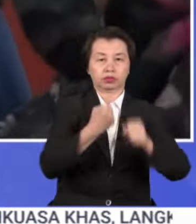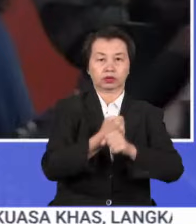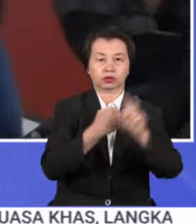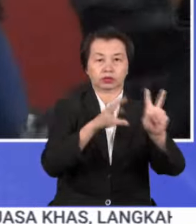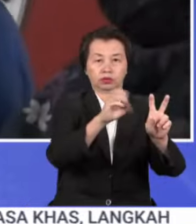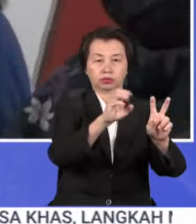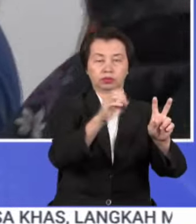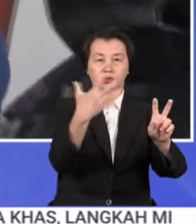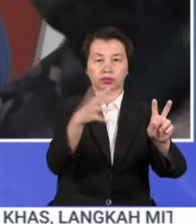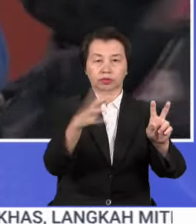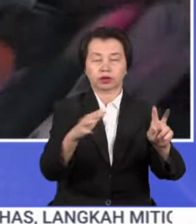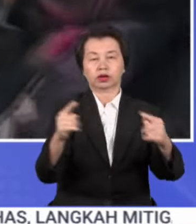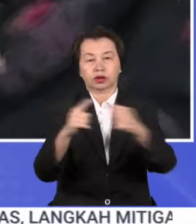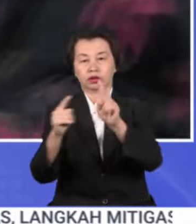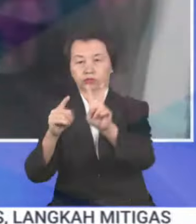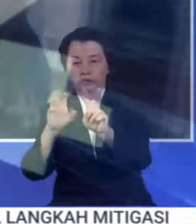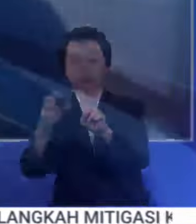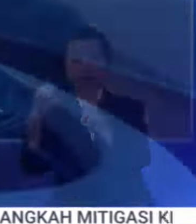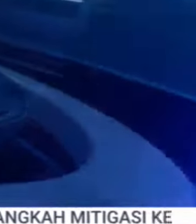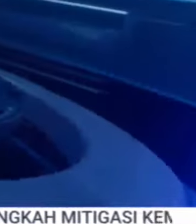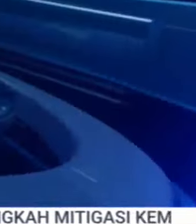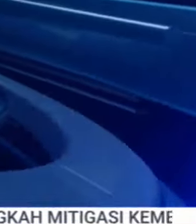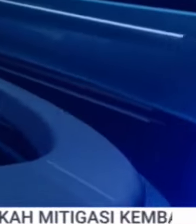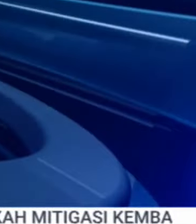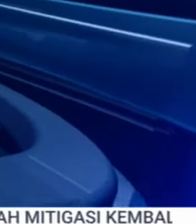hingga 2019.